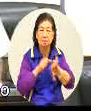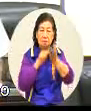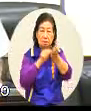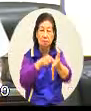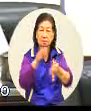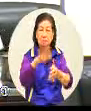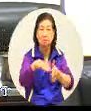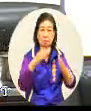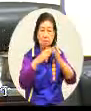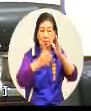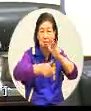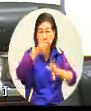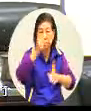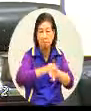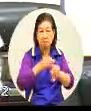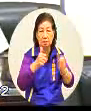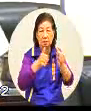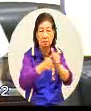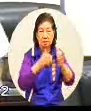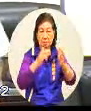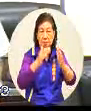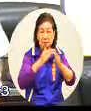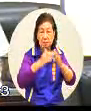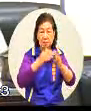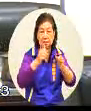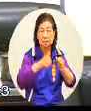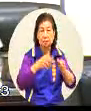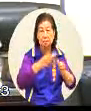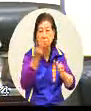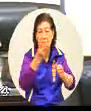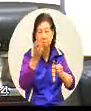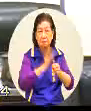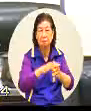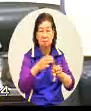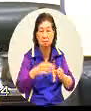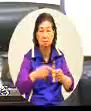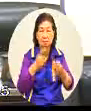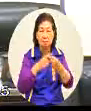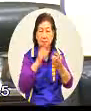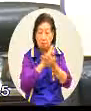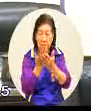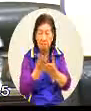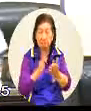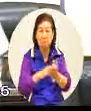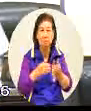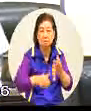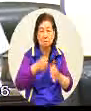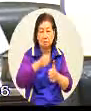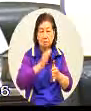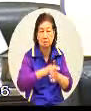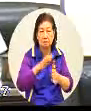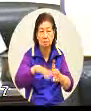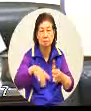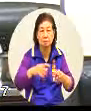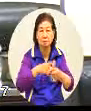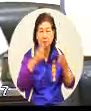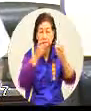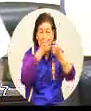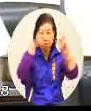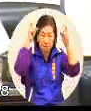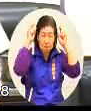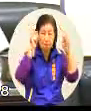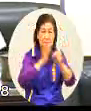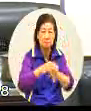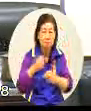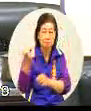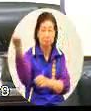调定情。甲秘书长、甲相关的局处定情，啊，要甲怎抗议？就是甲警方叫甲大叫抗议，明知